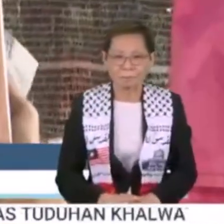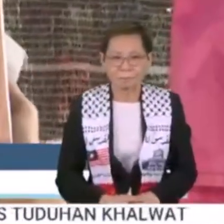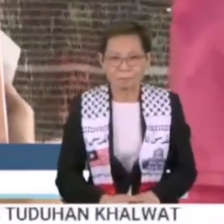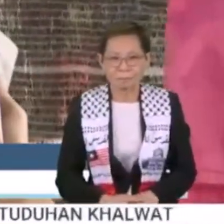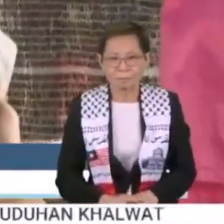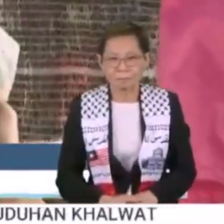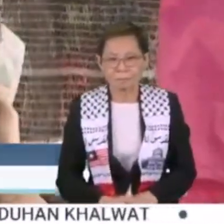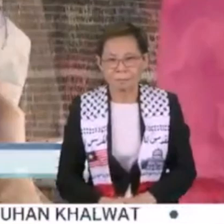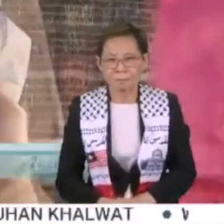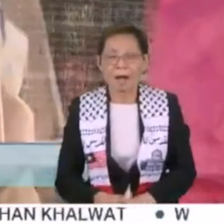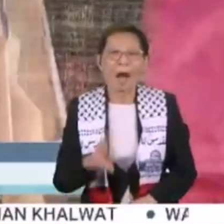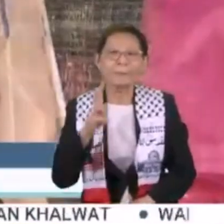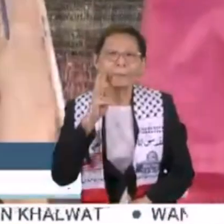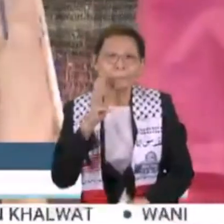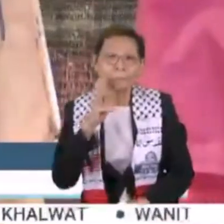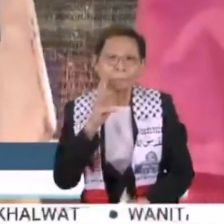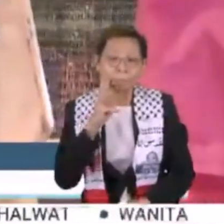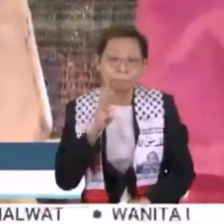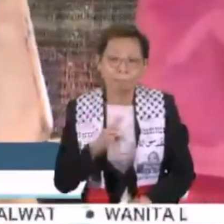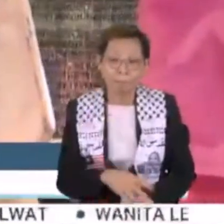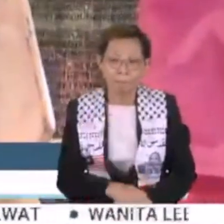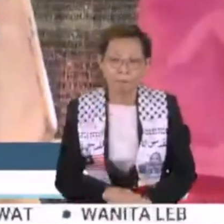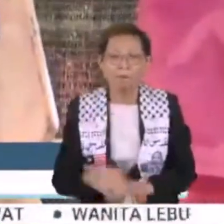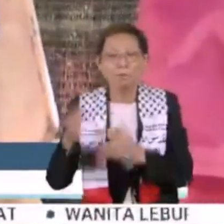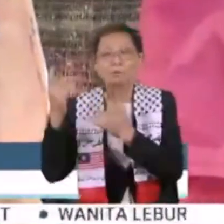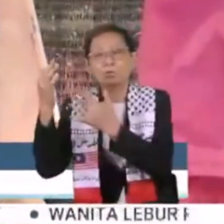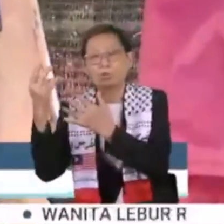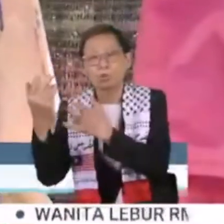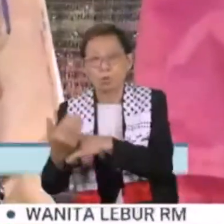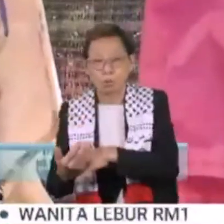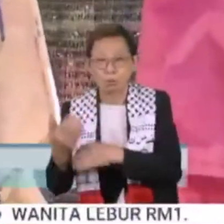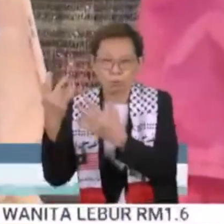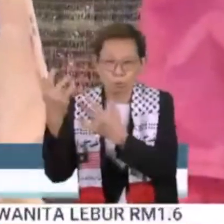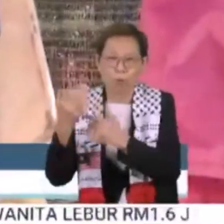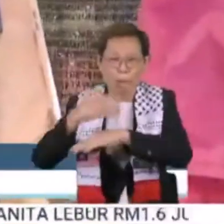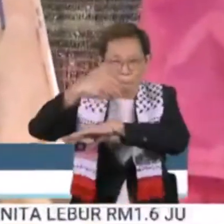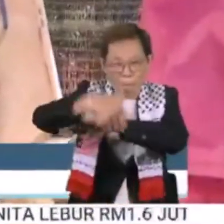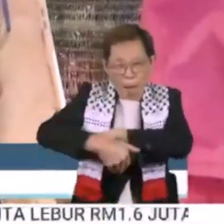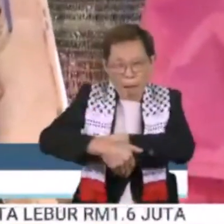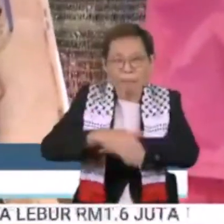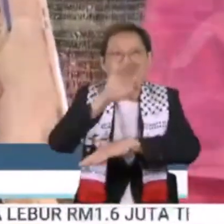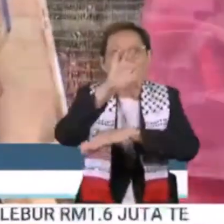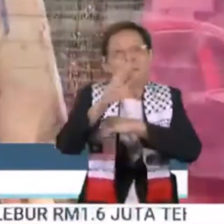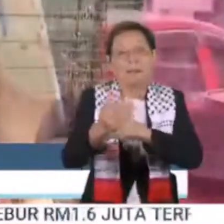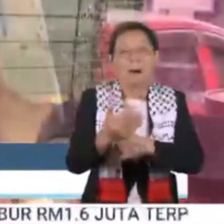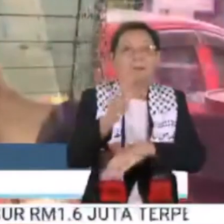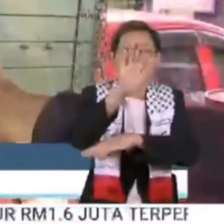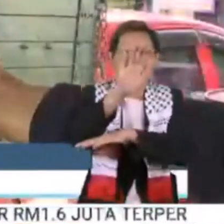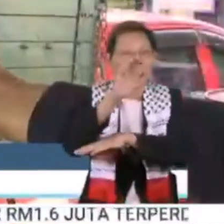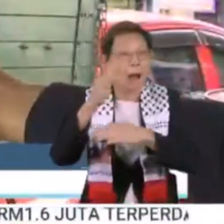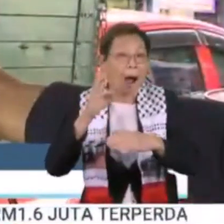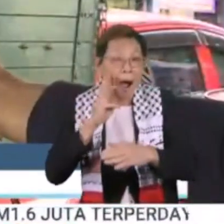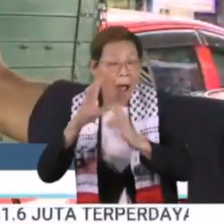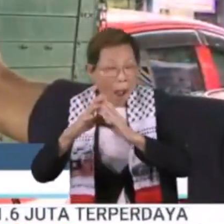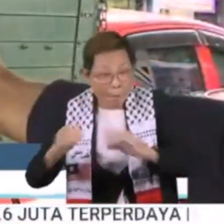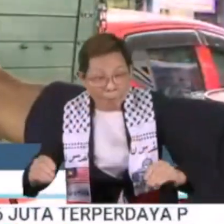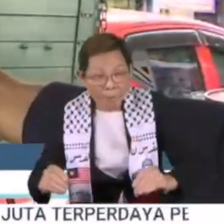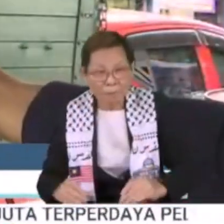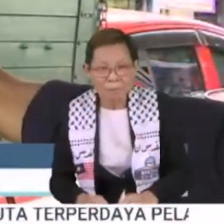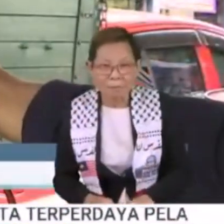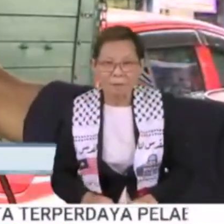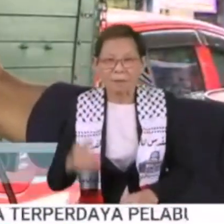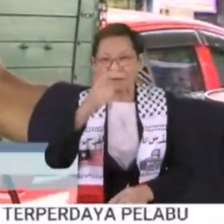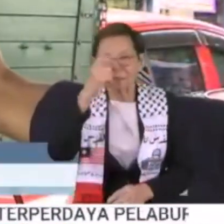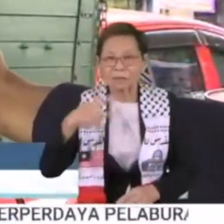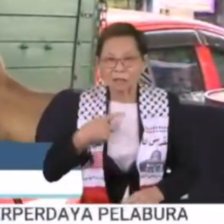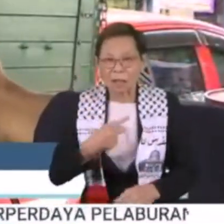Satu pagi kena angkut ayak. Tu tunggu malam. Kalau siang dah habis dah ayak. Kalau terganggu pun sebab